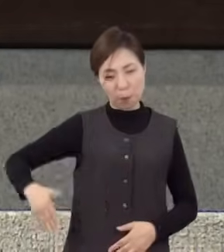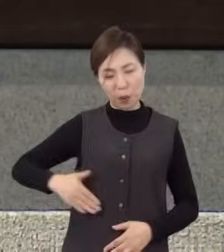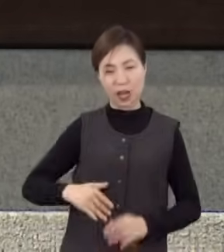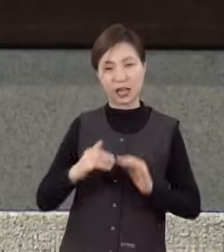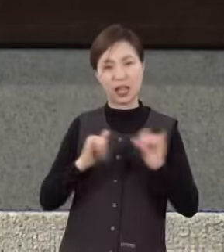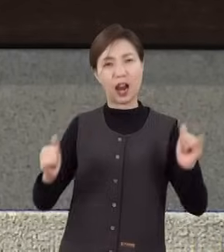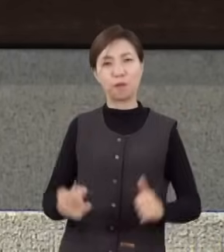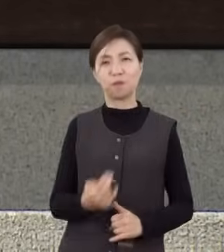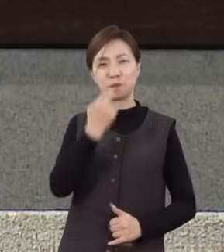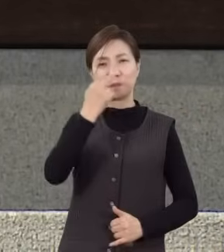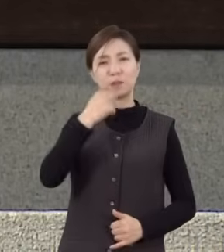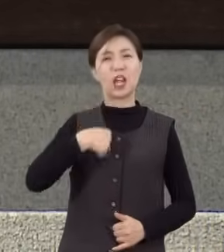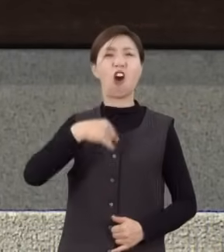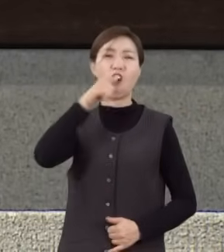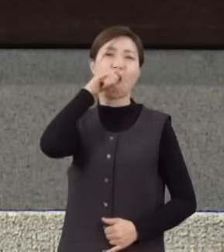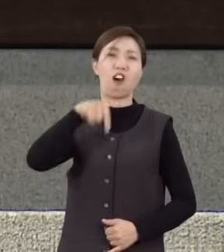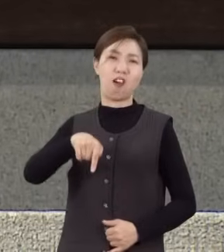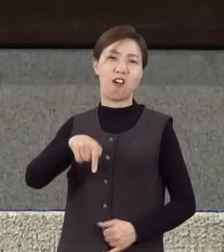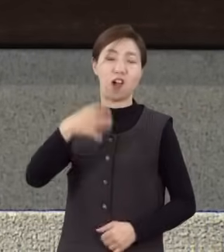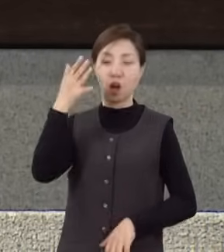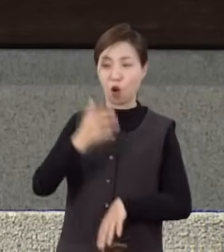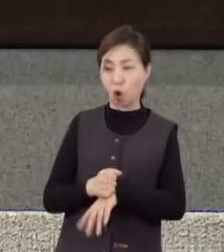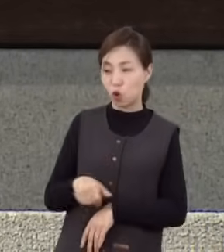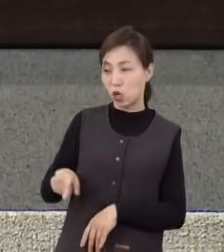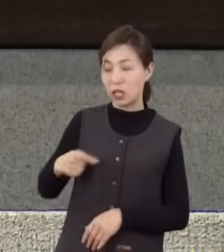그러면서 부처님께서 이와 같이 말씀하십니다.